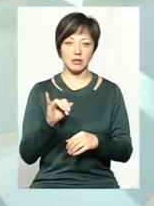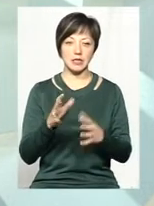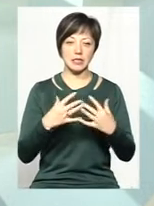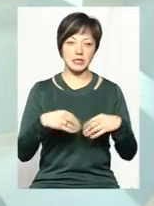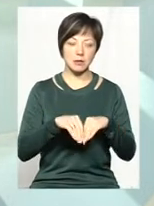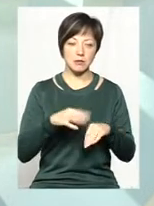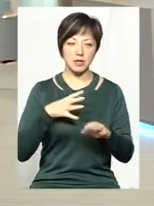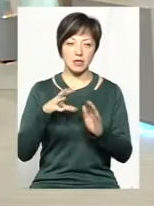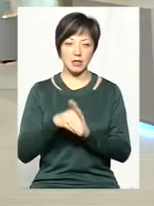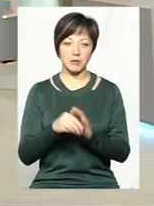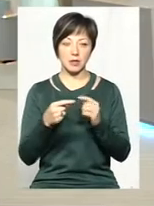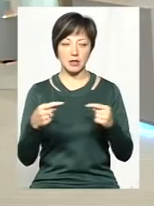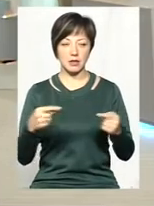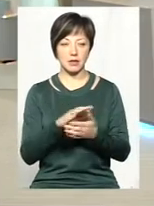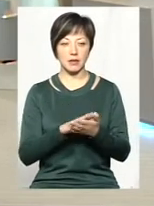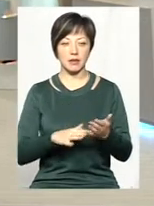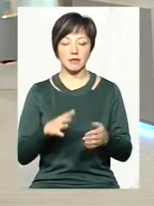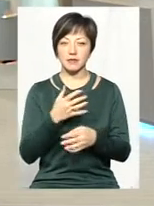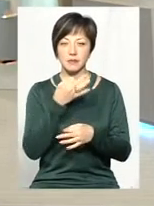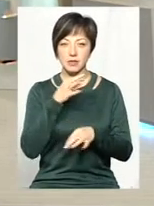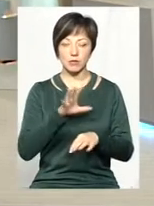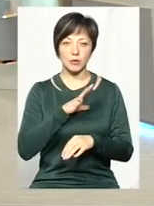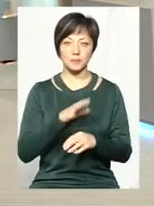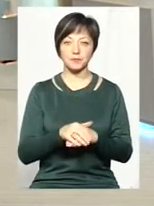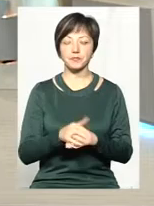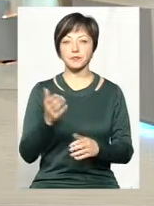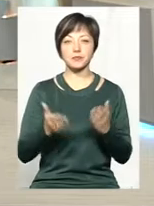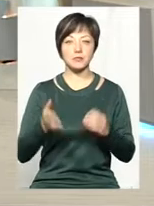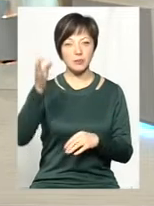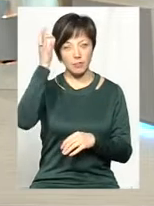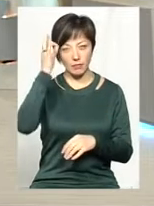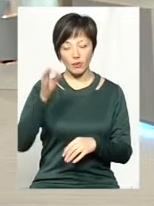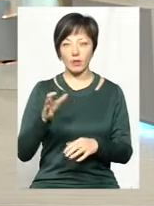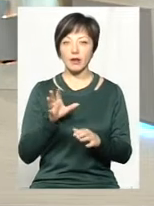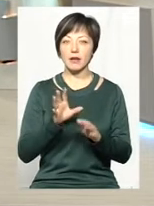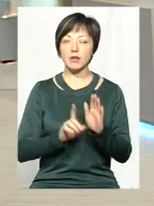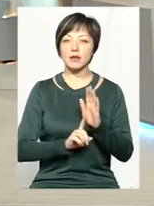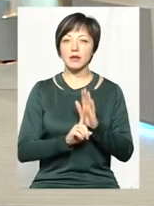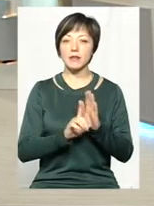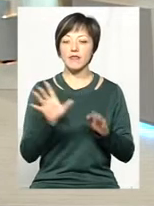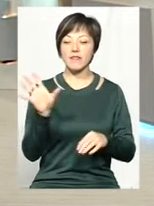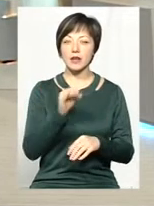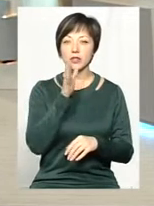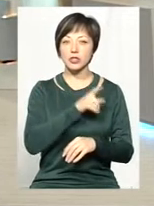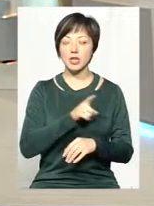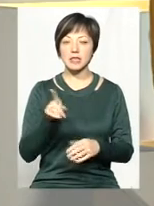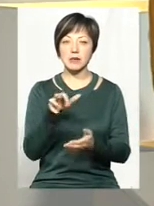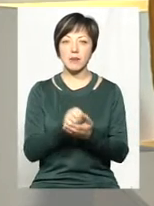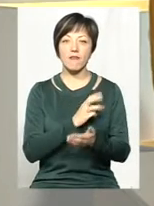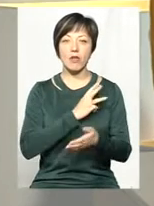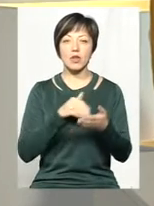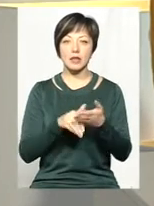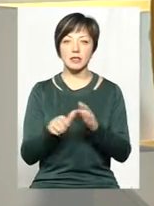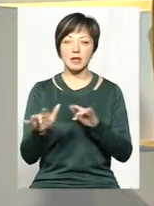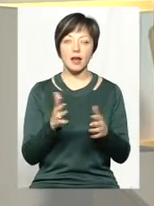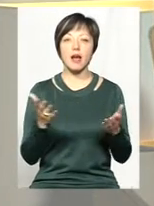сім'ї загиблих, ну, все було. А от якщо пригадати от весь цей час, коли займаєтеся волонтерською діяльністю, які